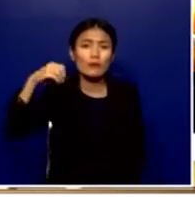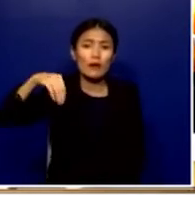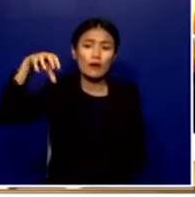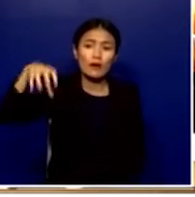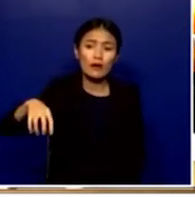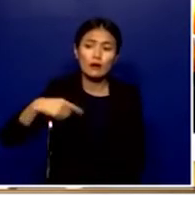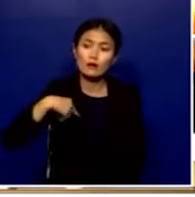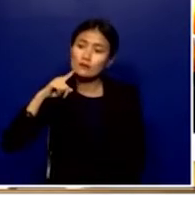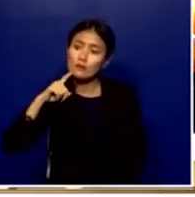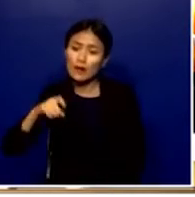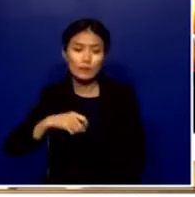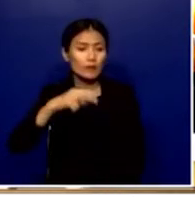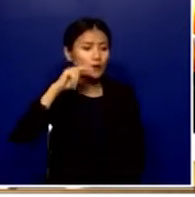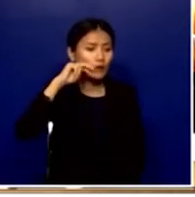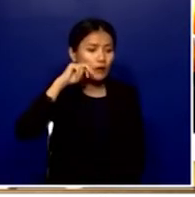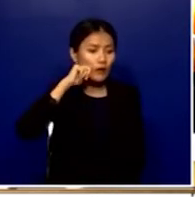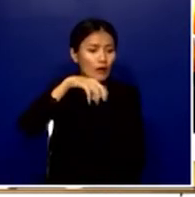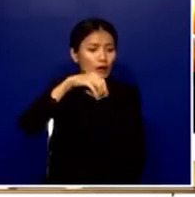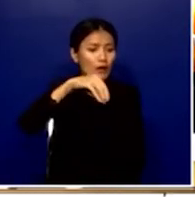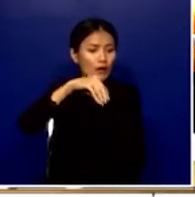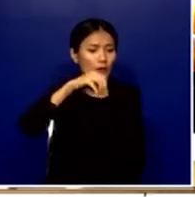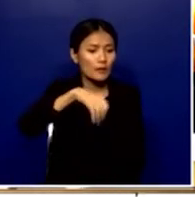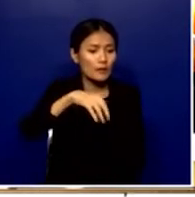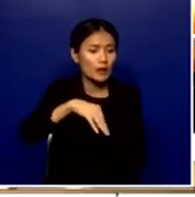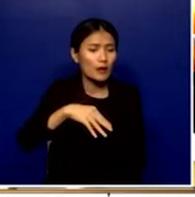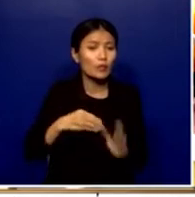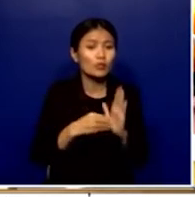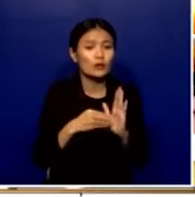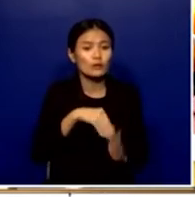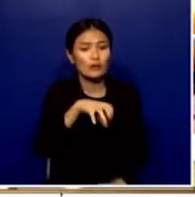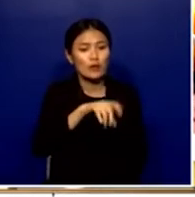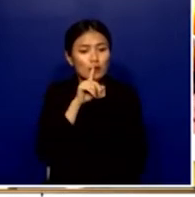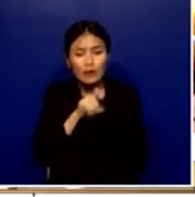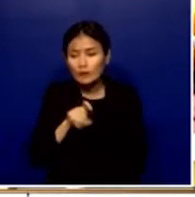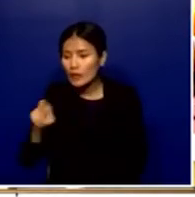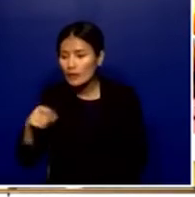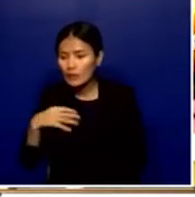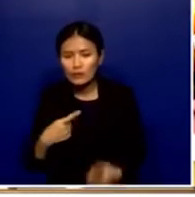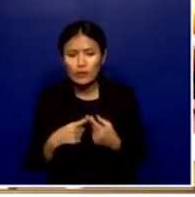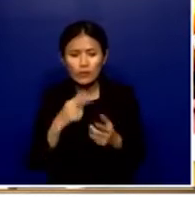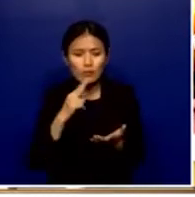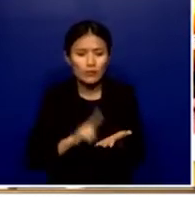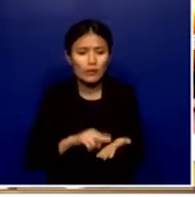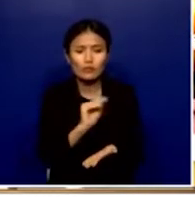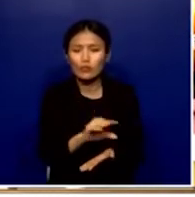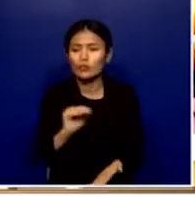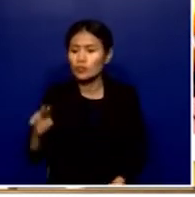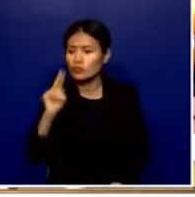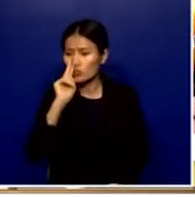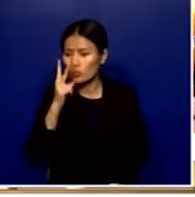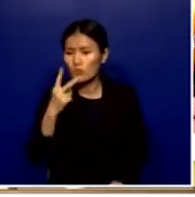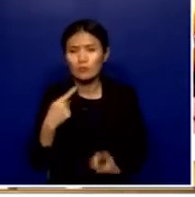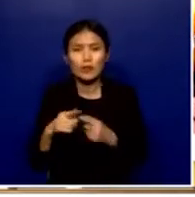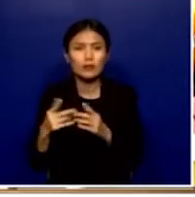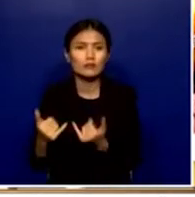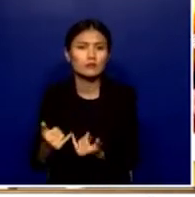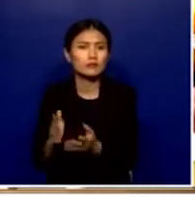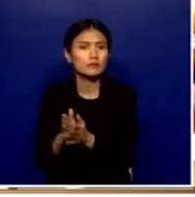อ